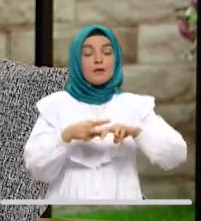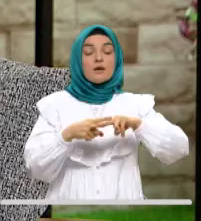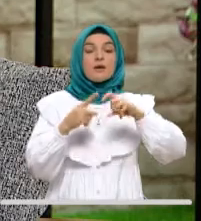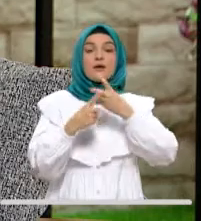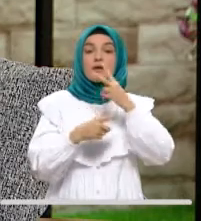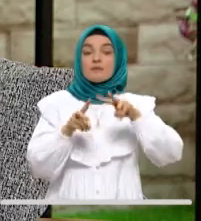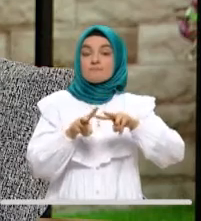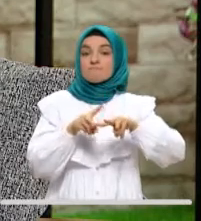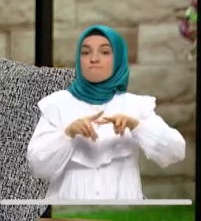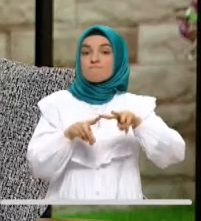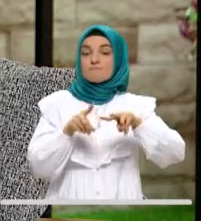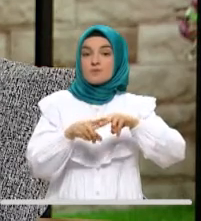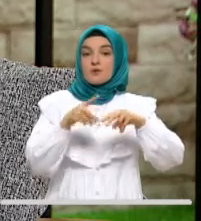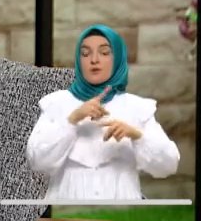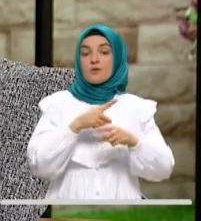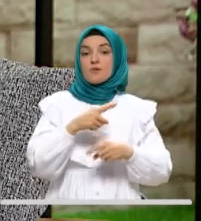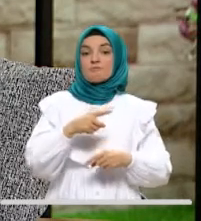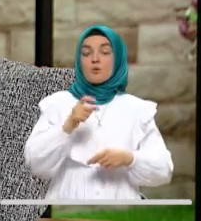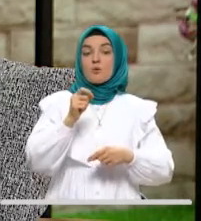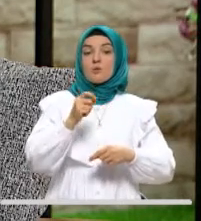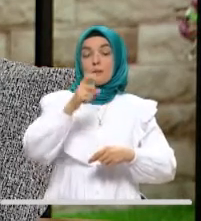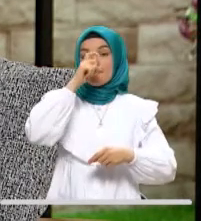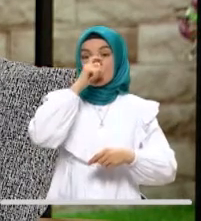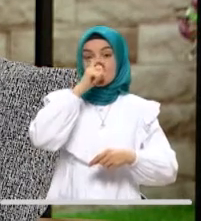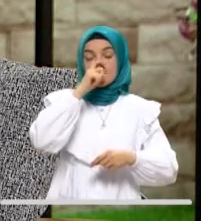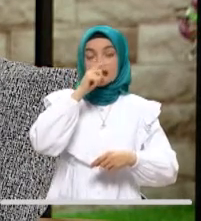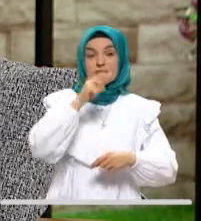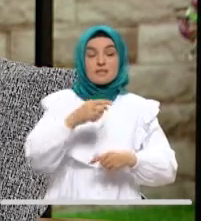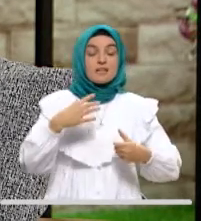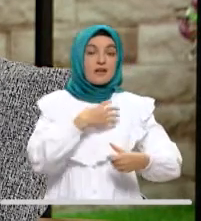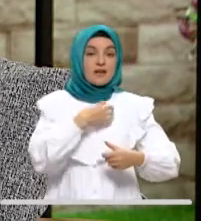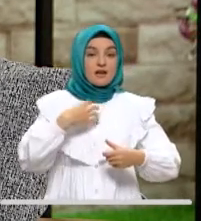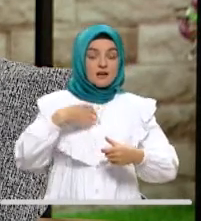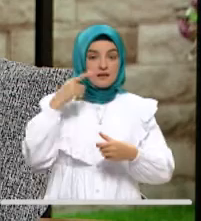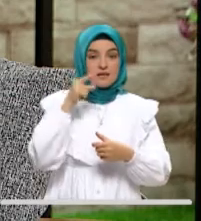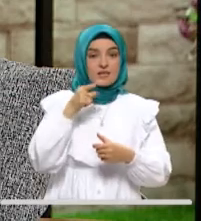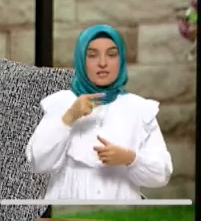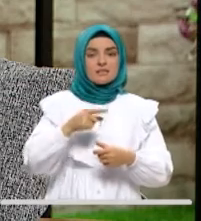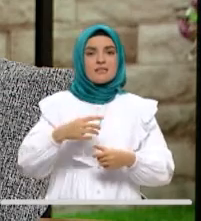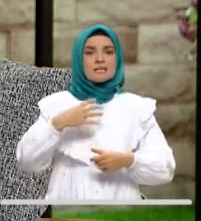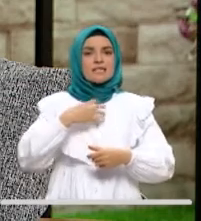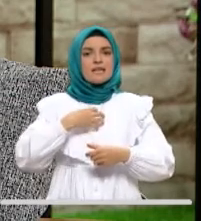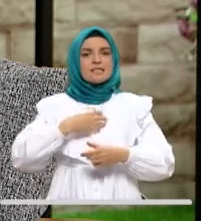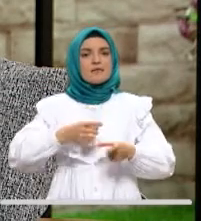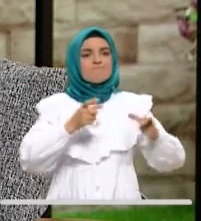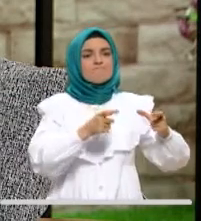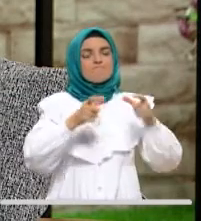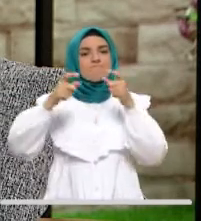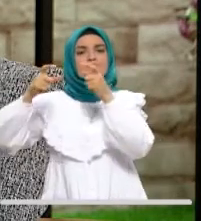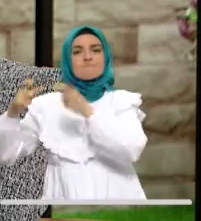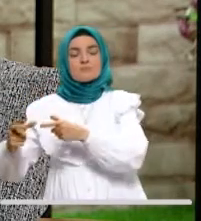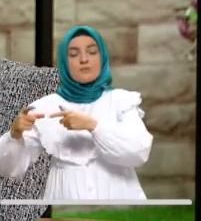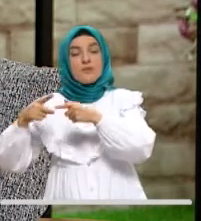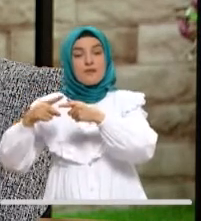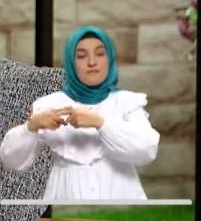Bey'in annesi Ertuğrul Gazi'nin eşi. Kendileri Horasan'dan göçerken eşi